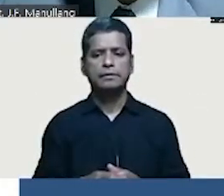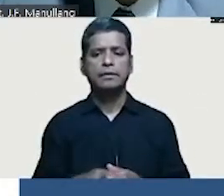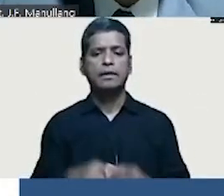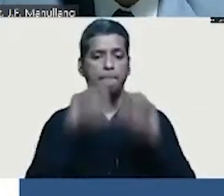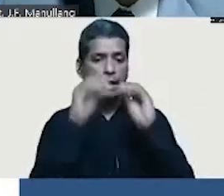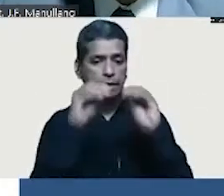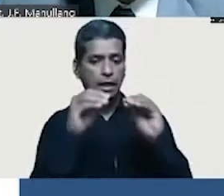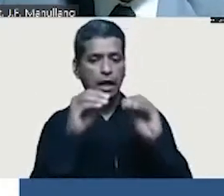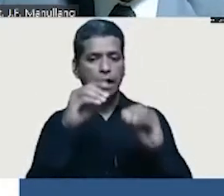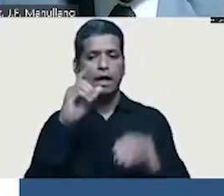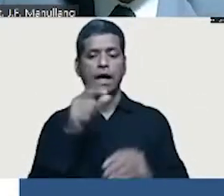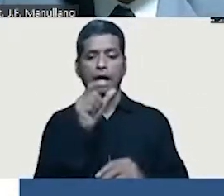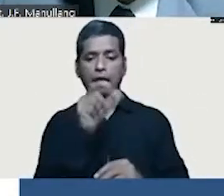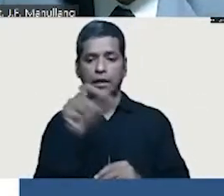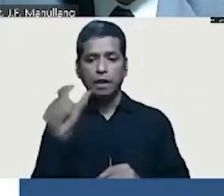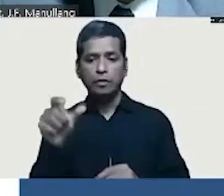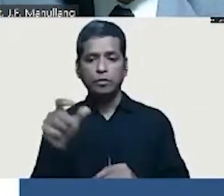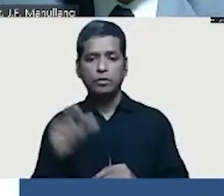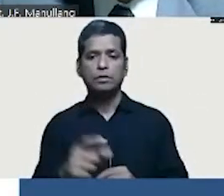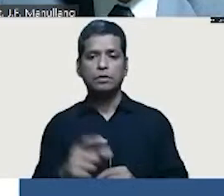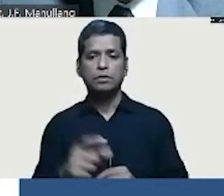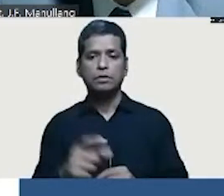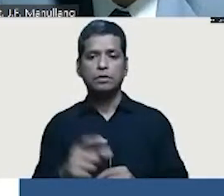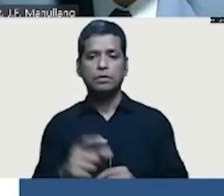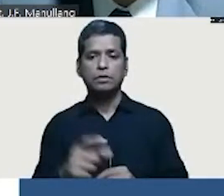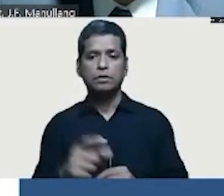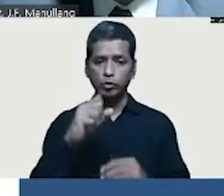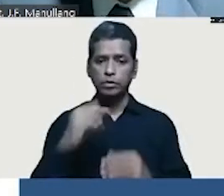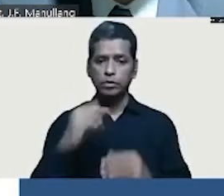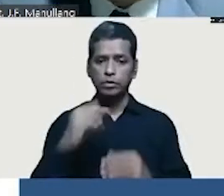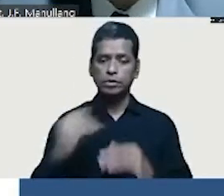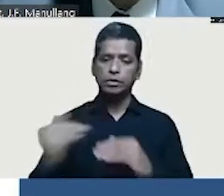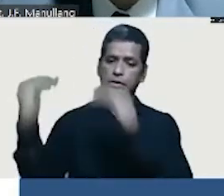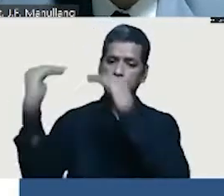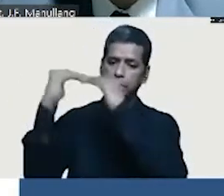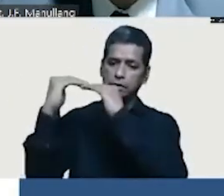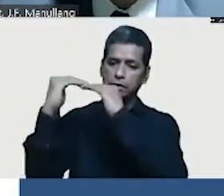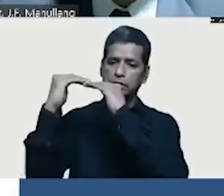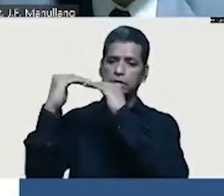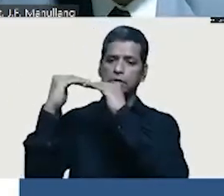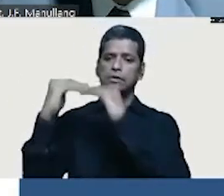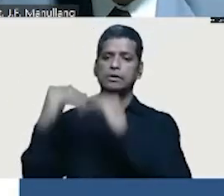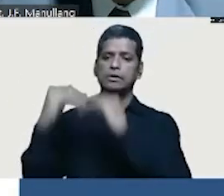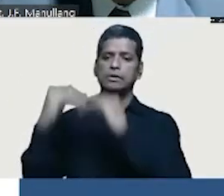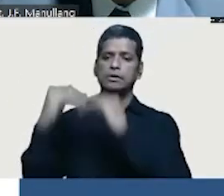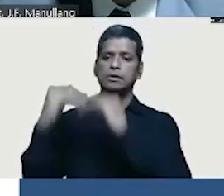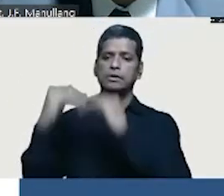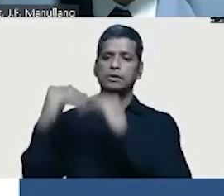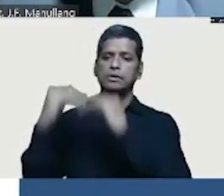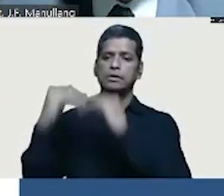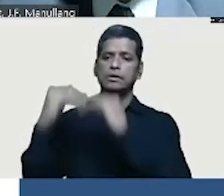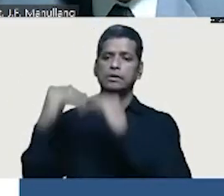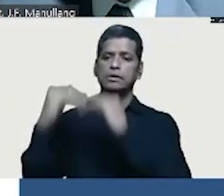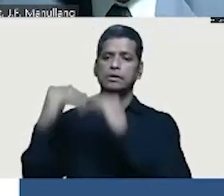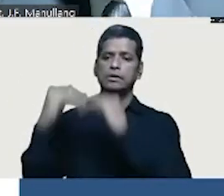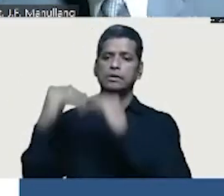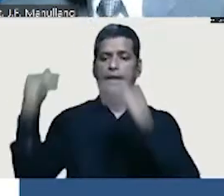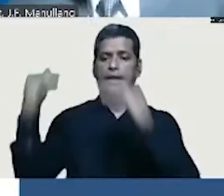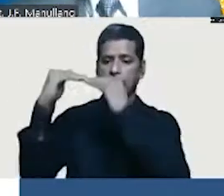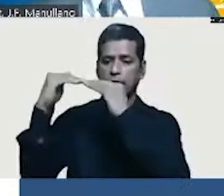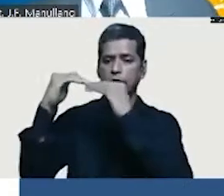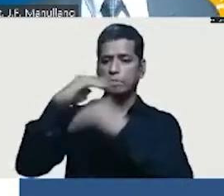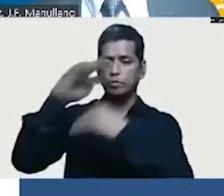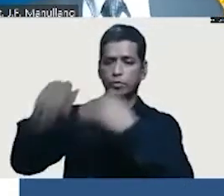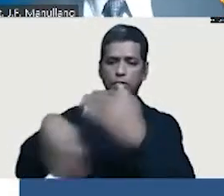kata-katanya itu harus selaras dengan led ora dan lutut dah ya harus selaras dengan seluruh kitab